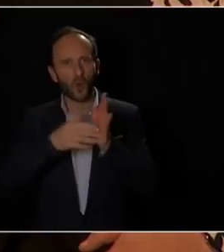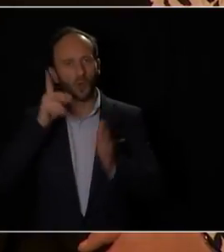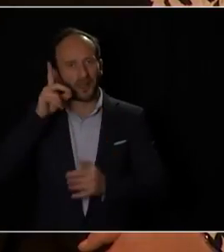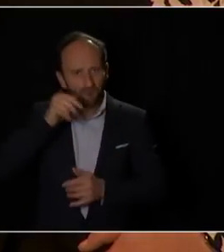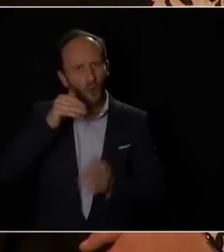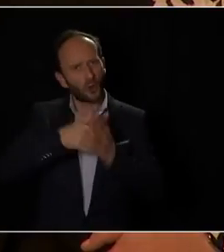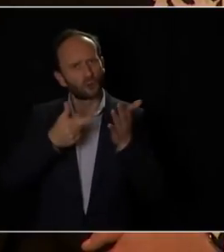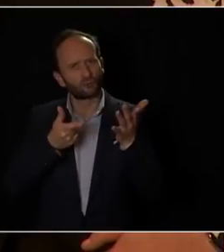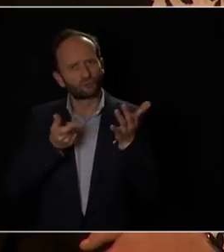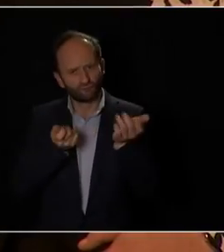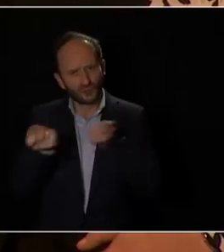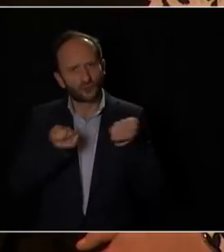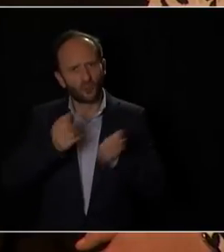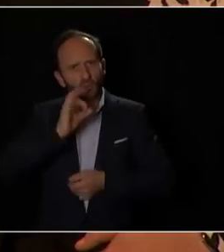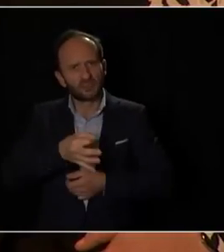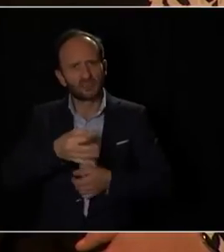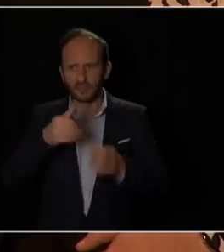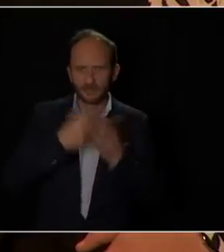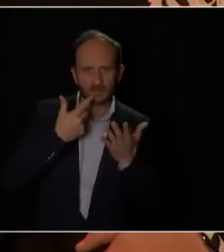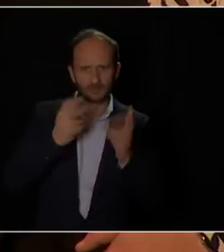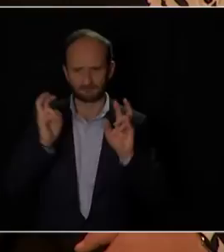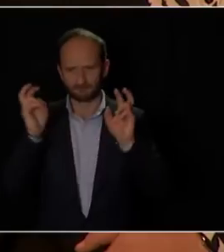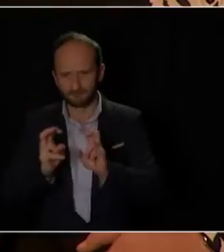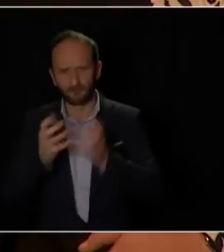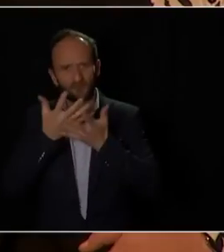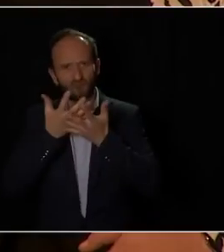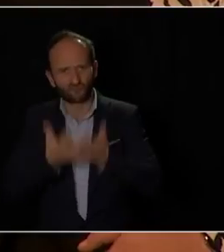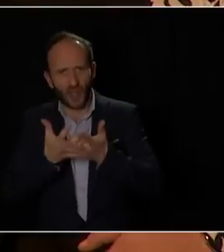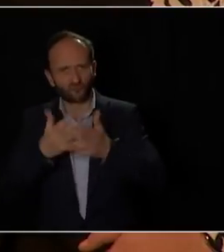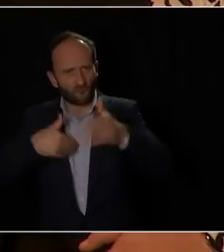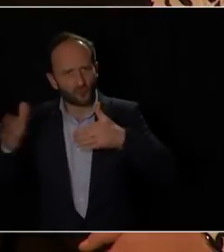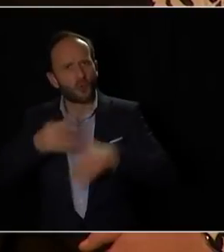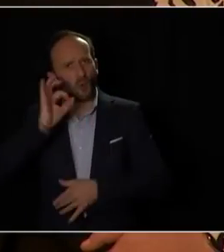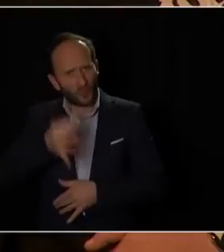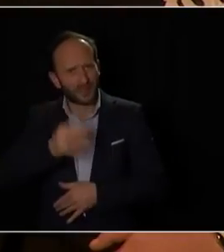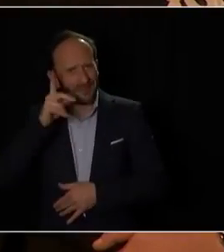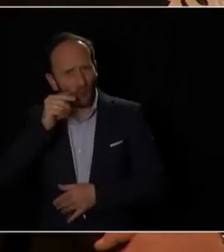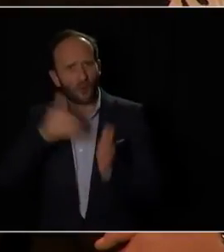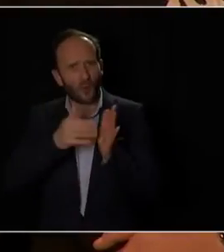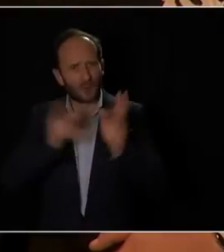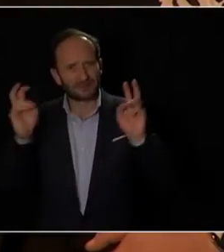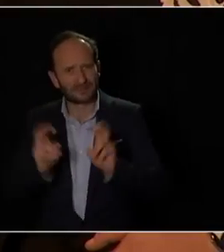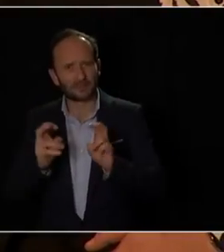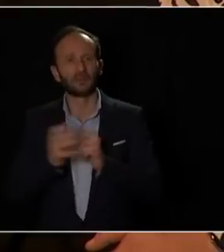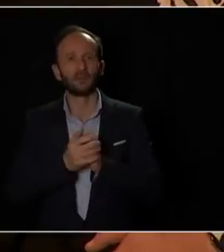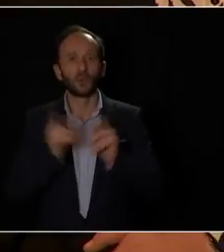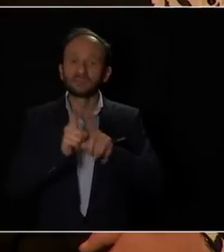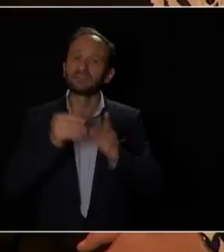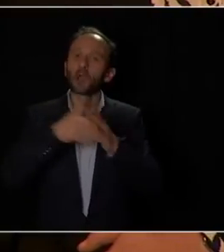gestion sur la diminution des charges de fonctionnement, c'est vrai, et faire, comme nous avons pu le faire cette